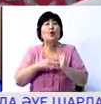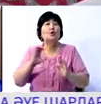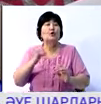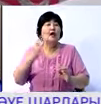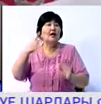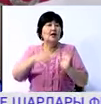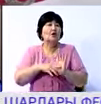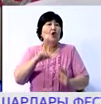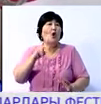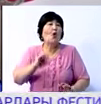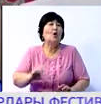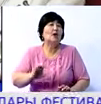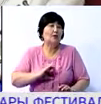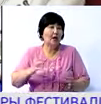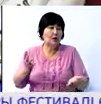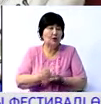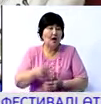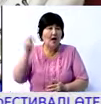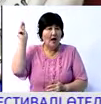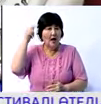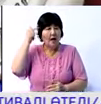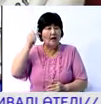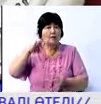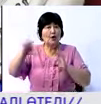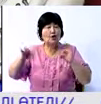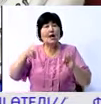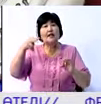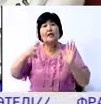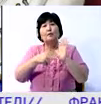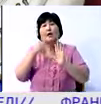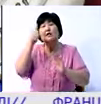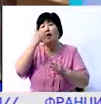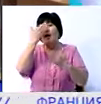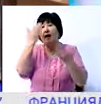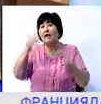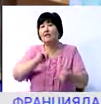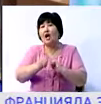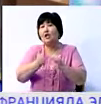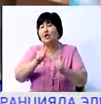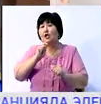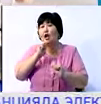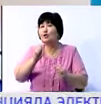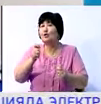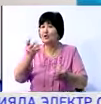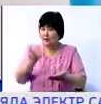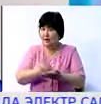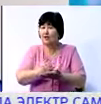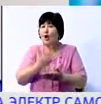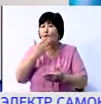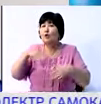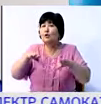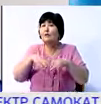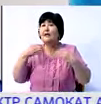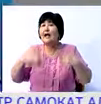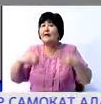47 қола медальді олжалады. Ғылыми жобалар бойынша 2008 жылдан бері халықаралық жарыстарда жүлдесіз қалған емес. Ұлттық бірыңғай